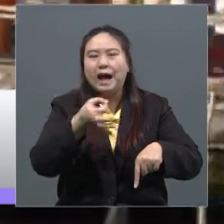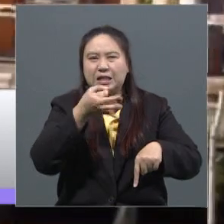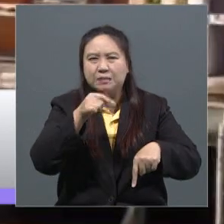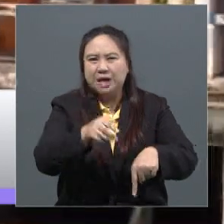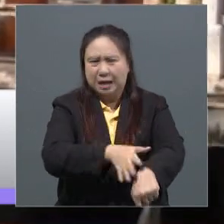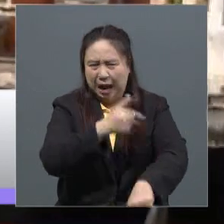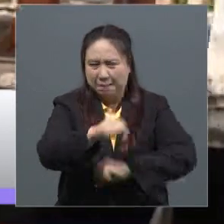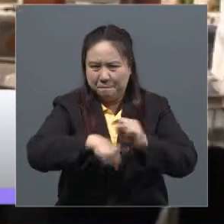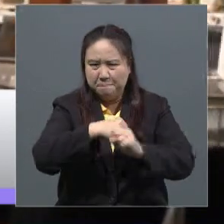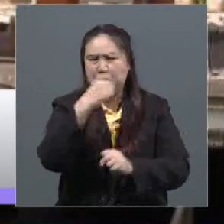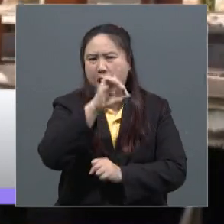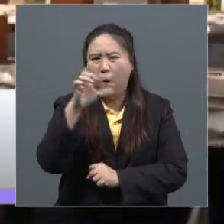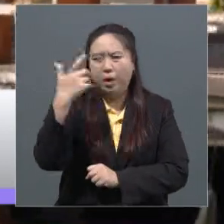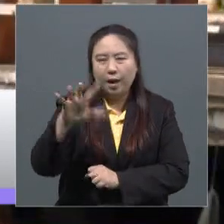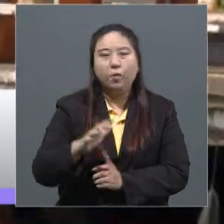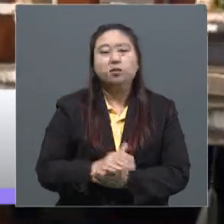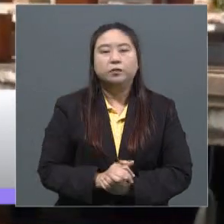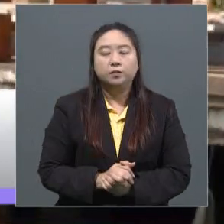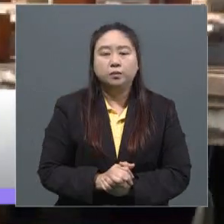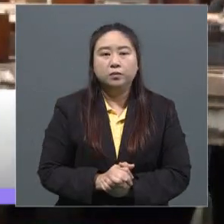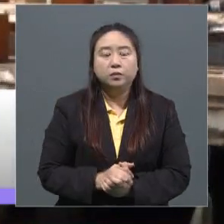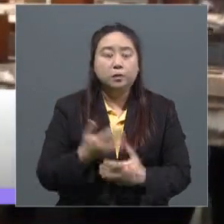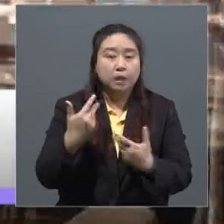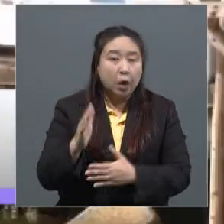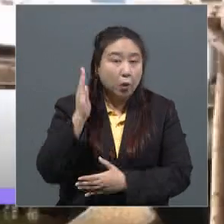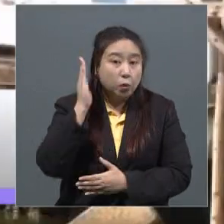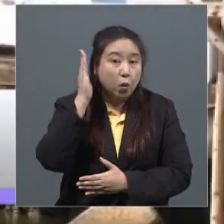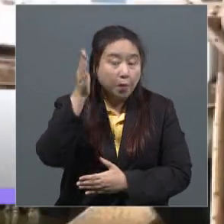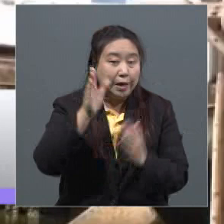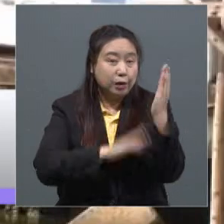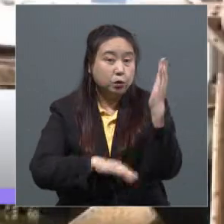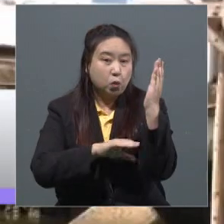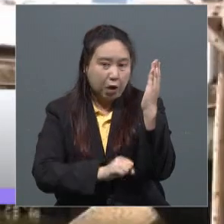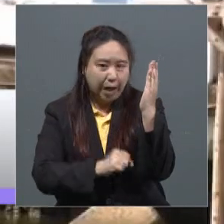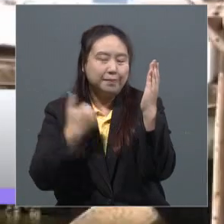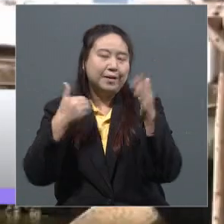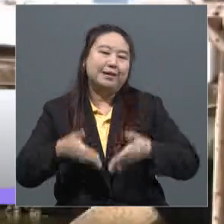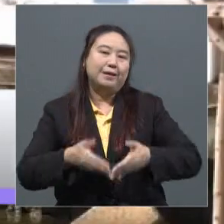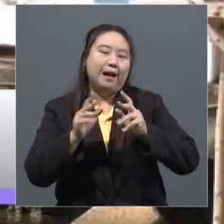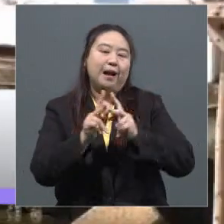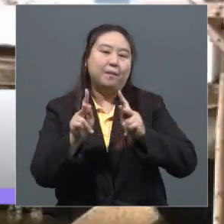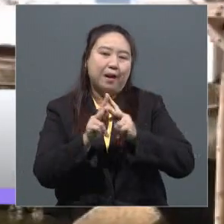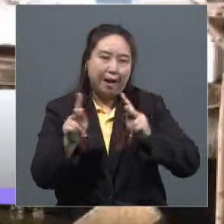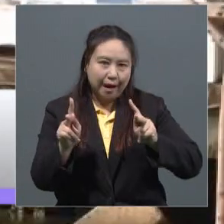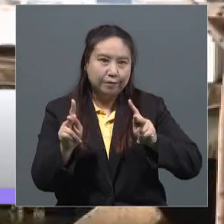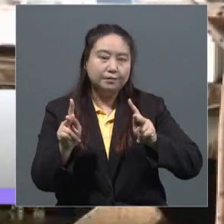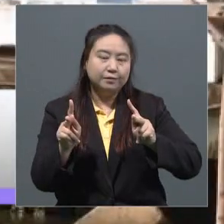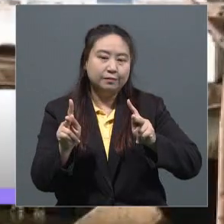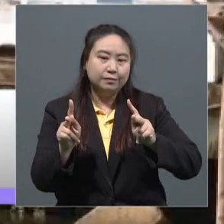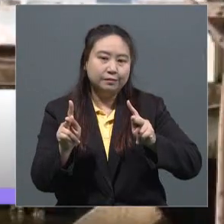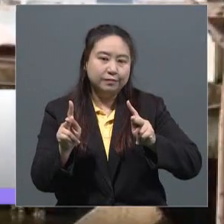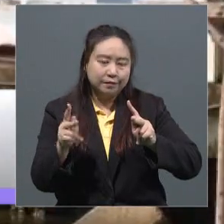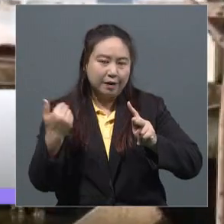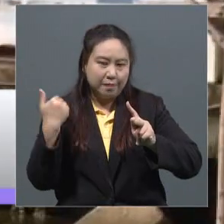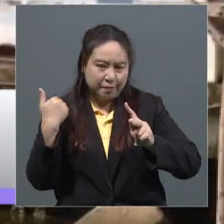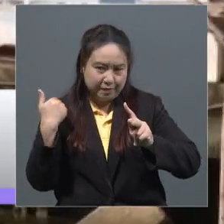แล้วนับร้อยปีนะครับและหลังจากนี้ทางจังหวัดสงขลาจะมีการตั้งคณะกรรมการ1คณะโดยมีเจ้าหน้า